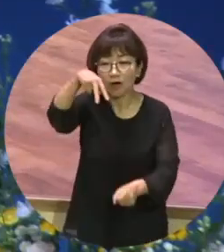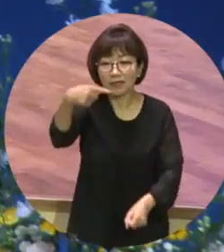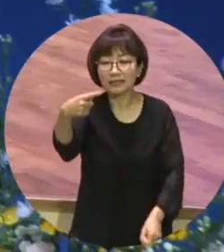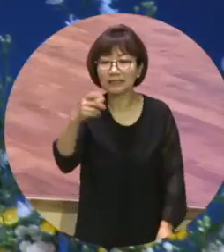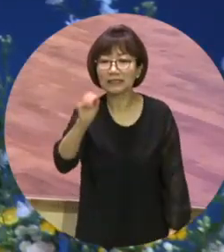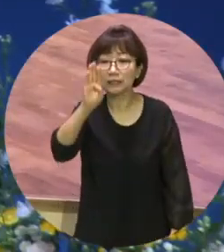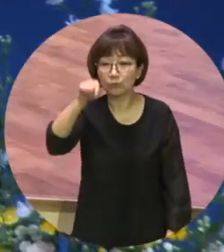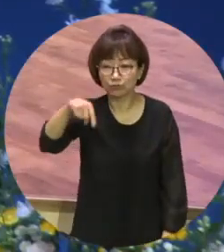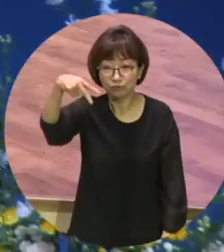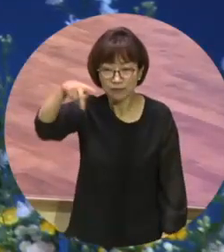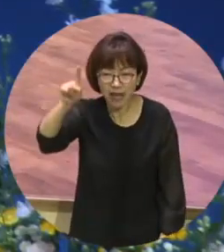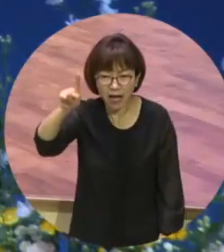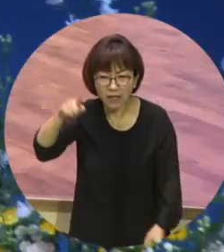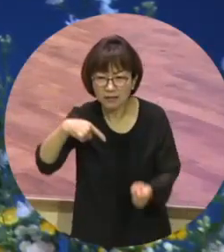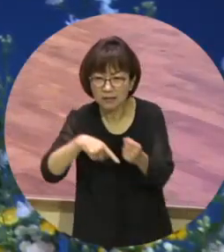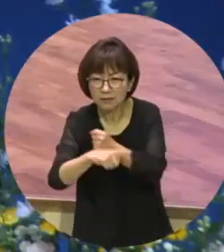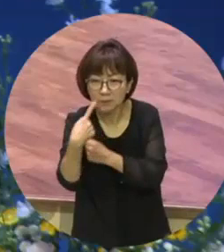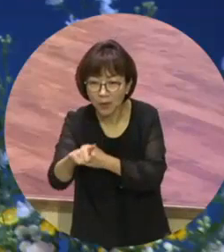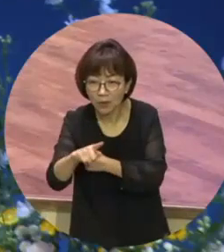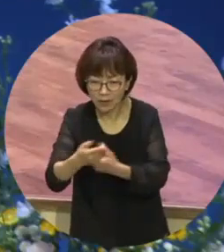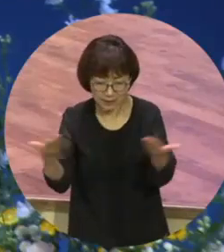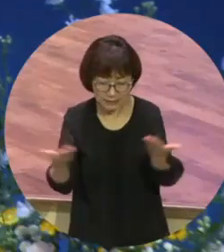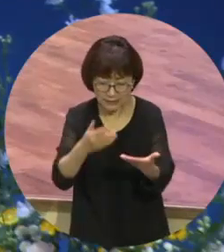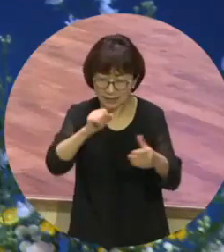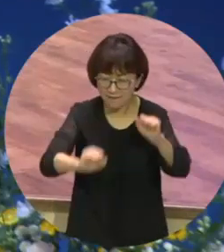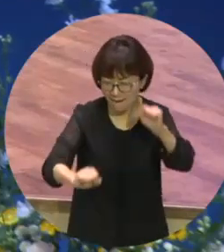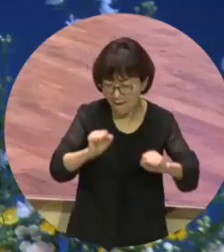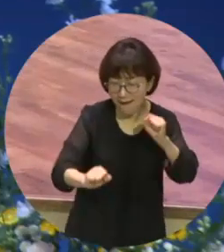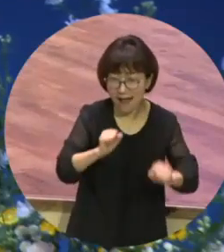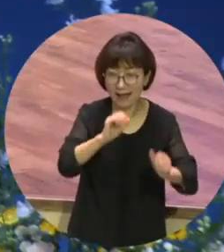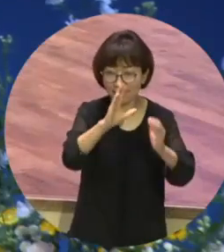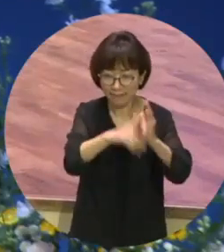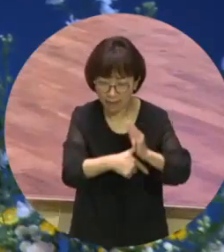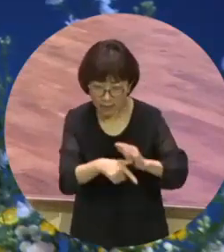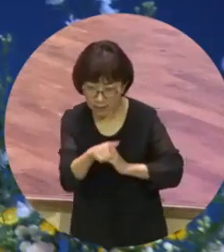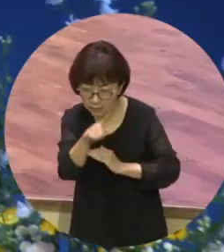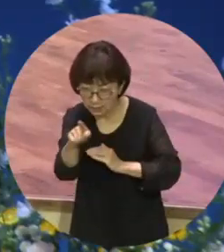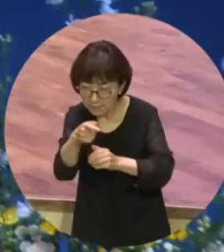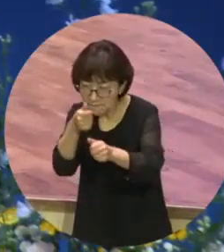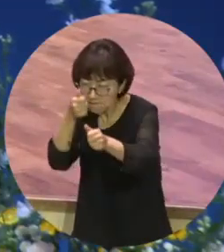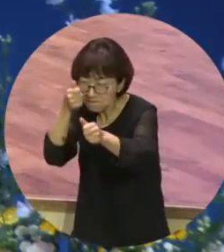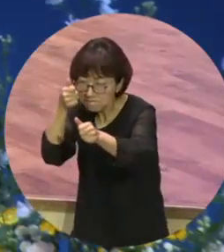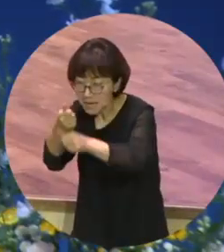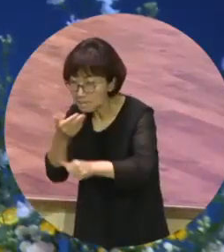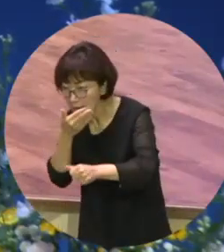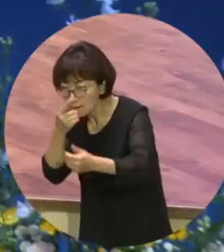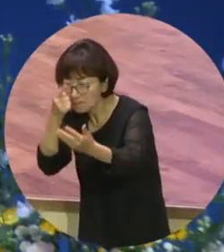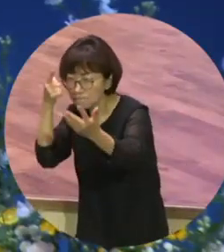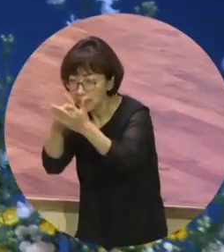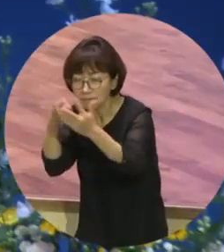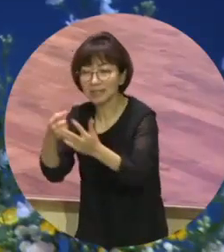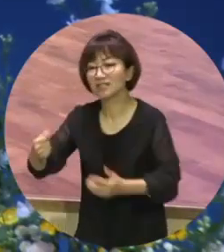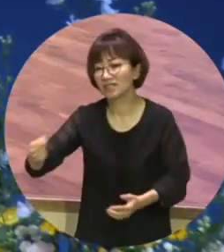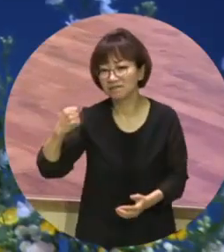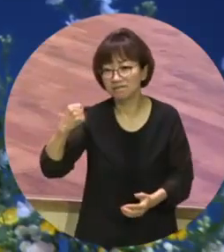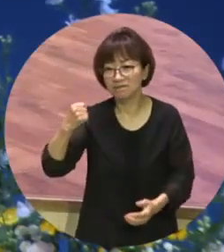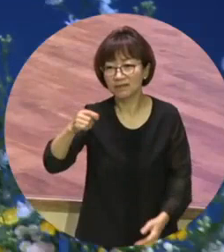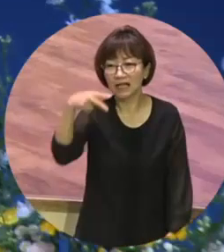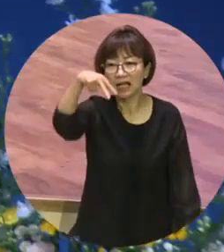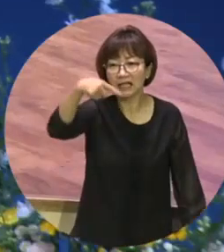돼요. 영적으로도 마찬가지예요. 다윗이 성부욕이 있었어요. 일곱 렘넌트를 보면 영적인 싸움에서 진 적이